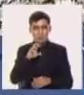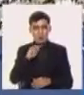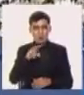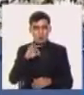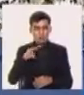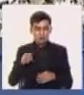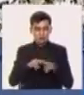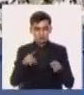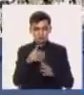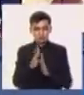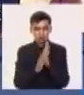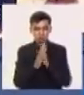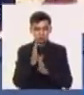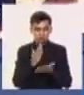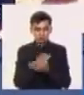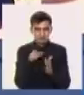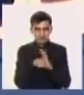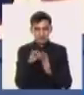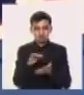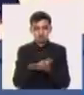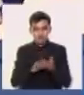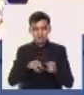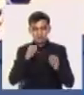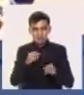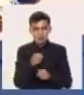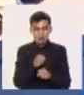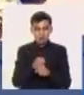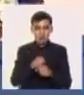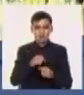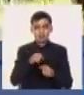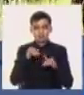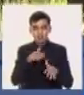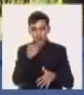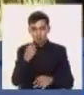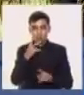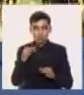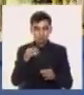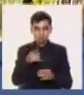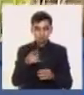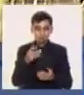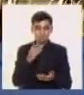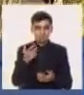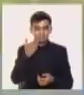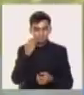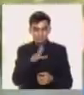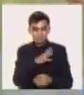зарос водорослями. Вопрос с финансированием очистительных работ еще не решен, но местные коммунальщики нашли выход.